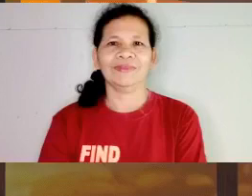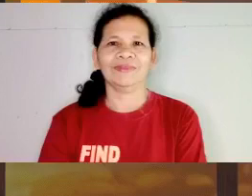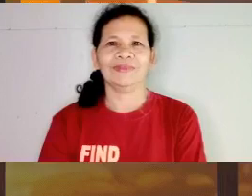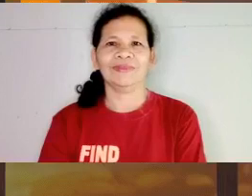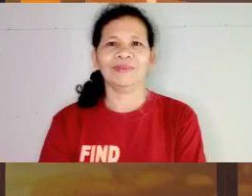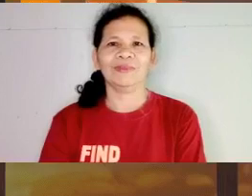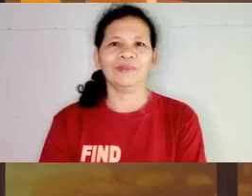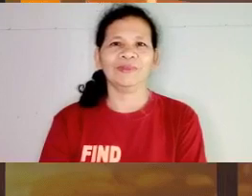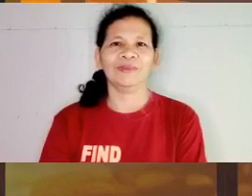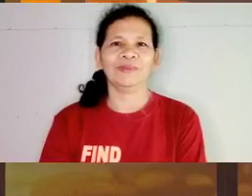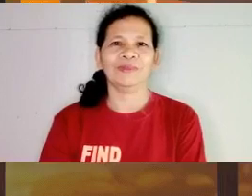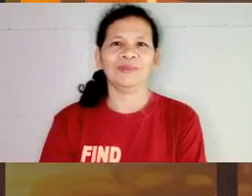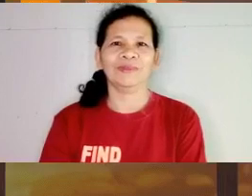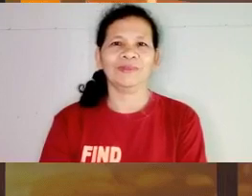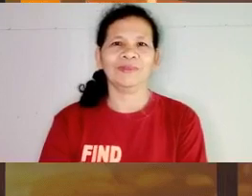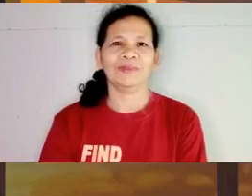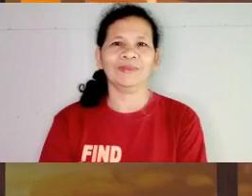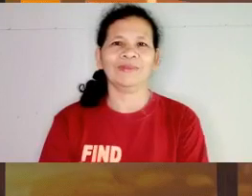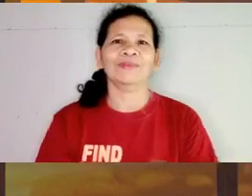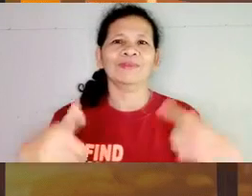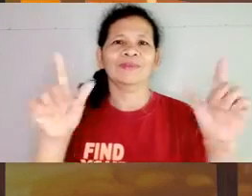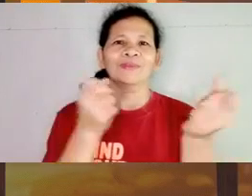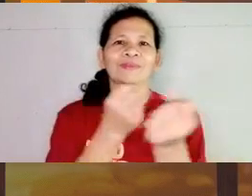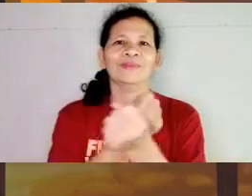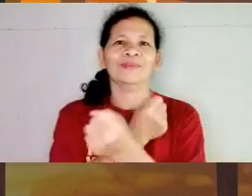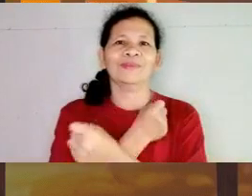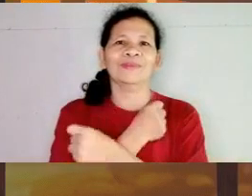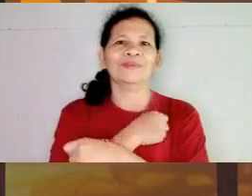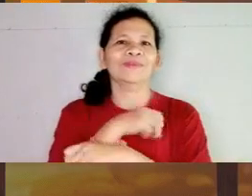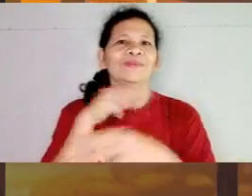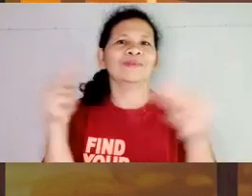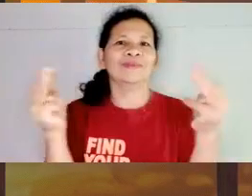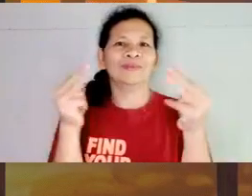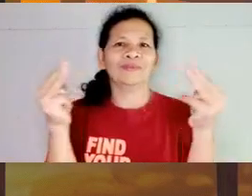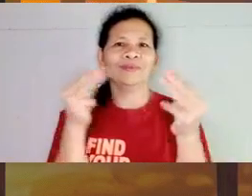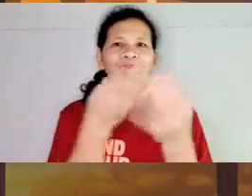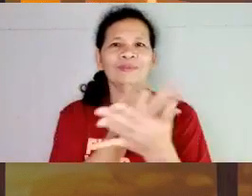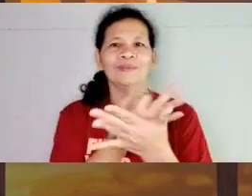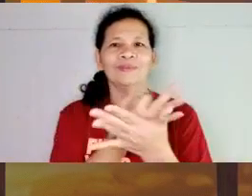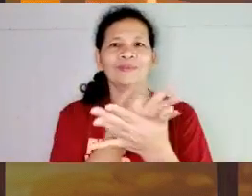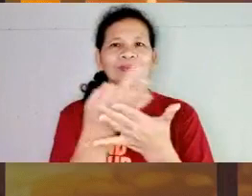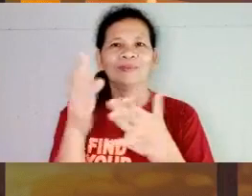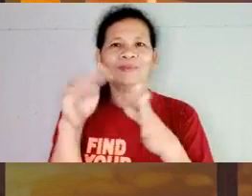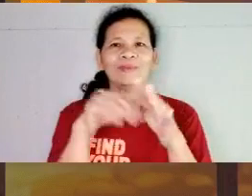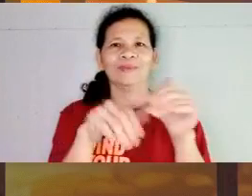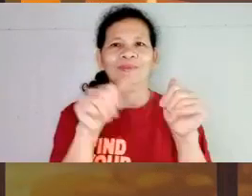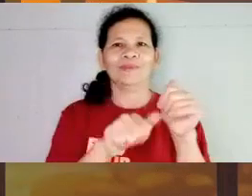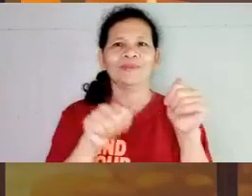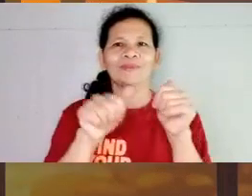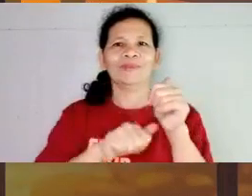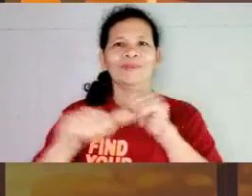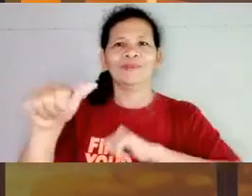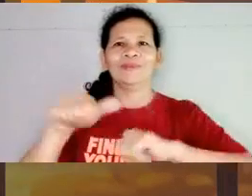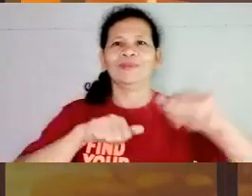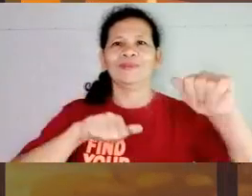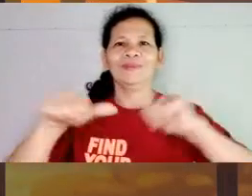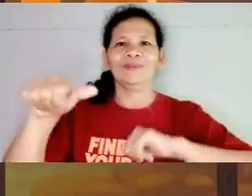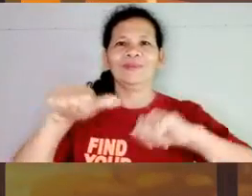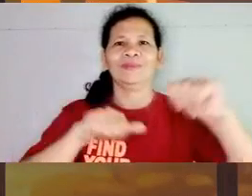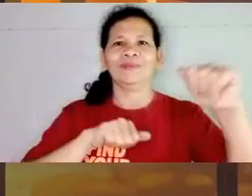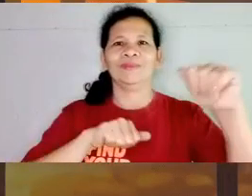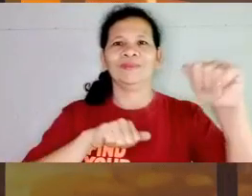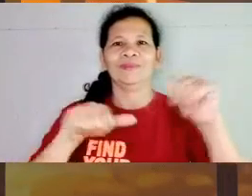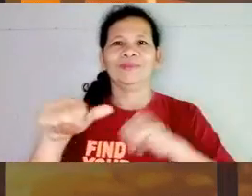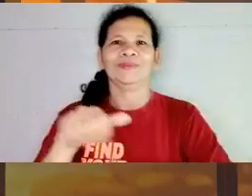Si Joel Cadao, let love be the motivating factor in every action. At si John Reyes,